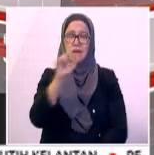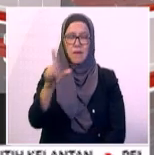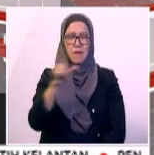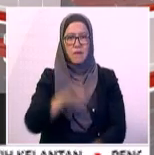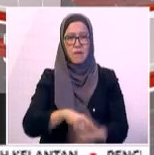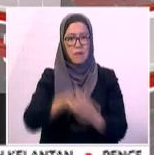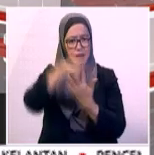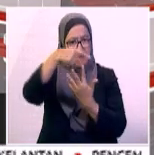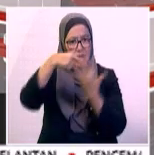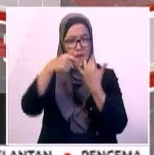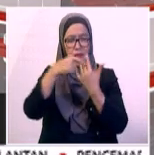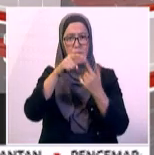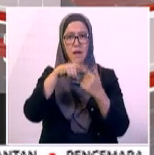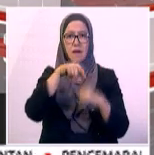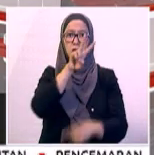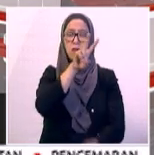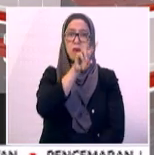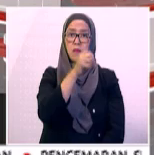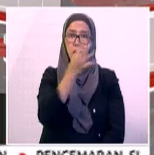2015,